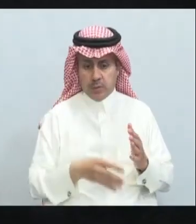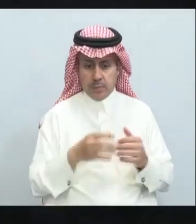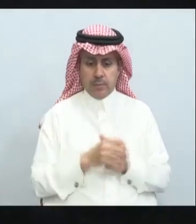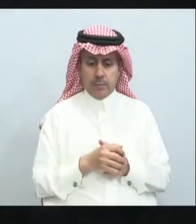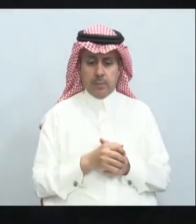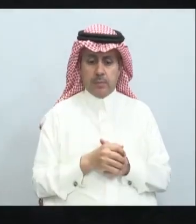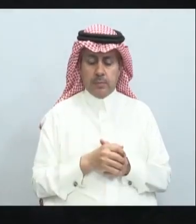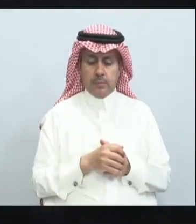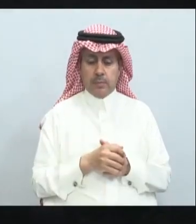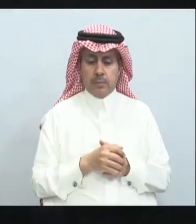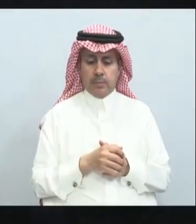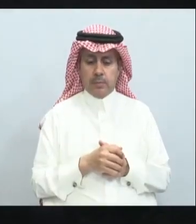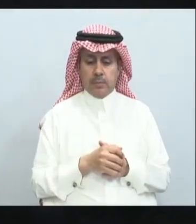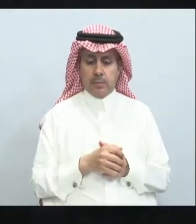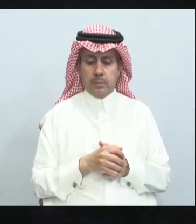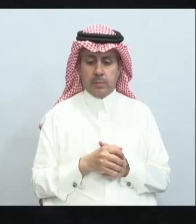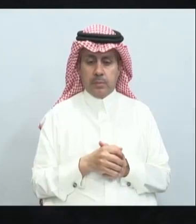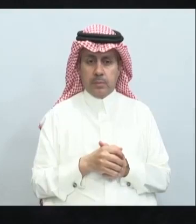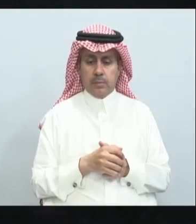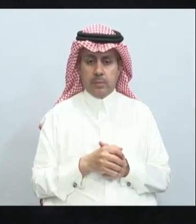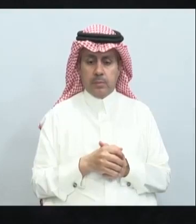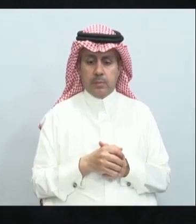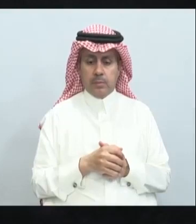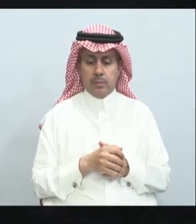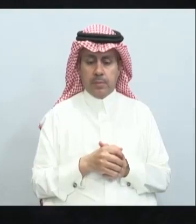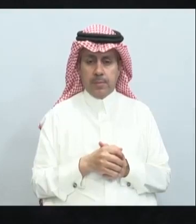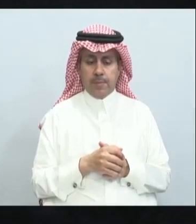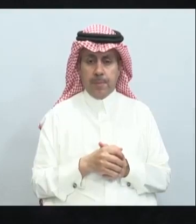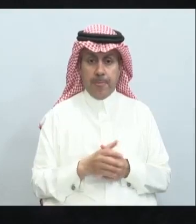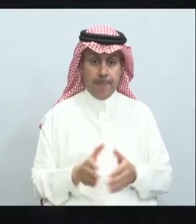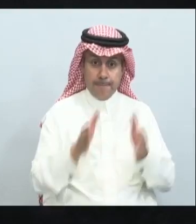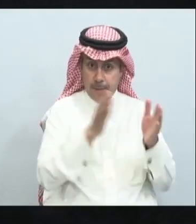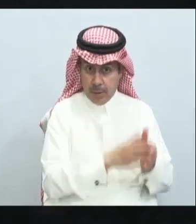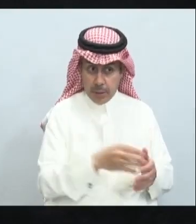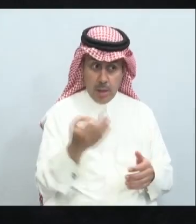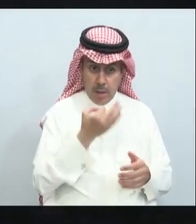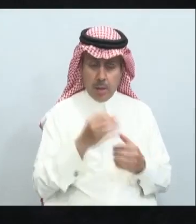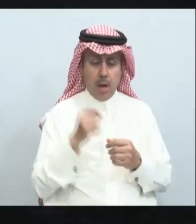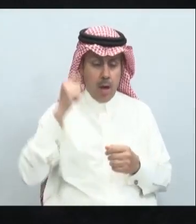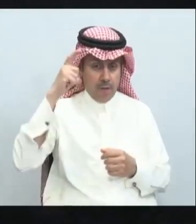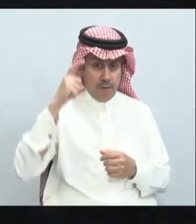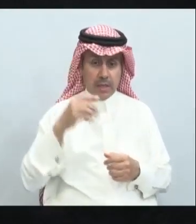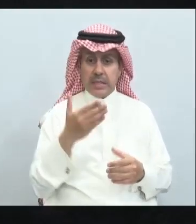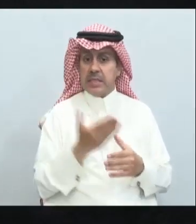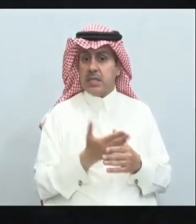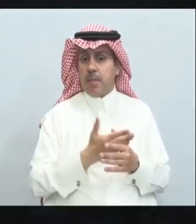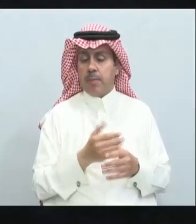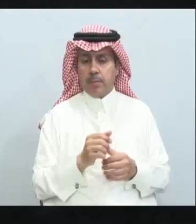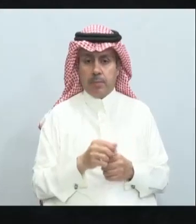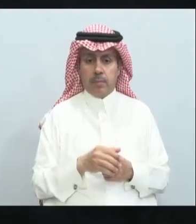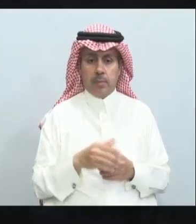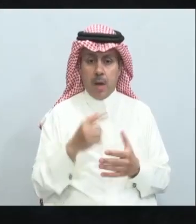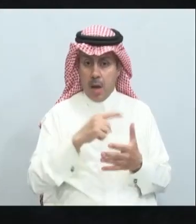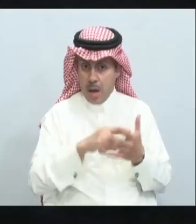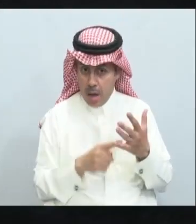ان نحفظ هذه الحالات السبع نضع بعد الاستقراء نعرف ما العله في هذه